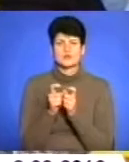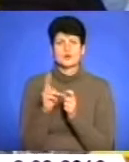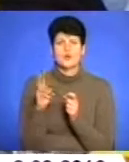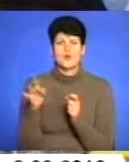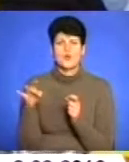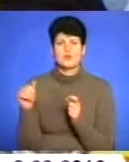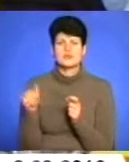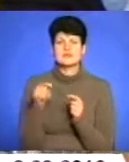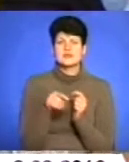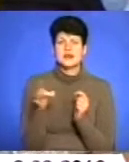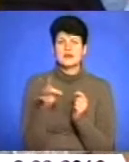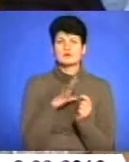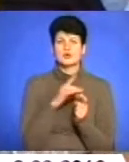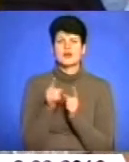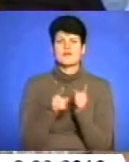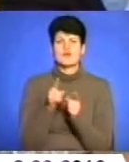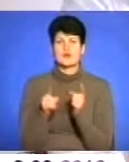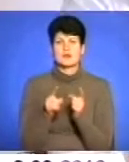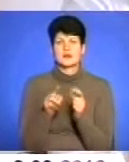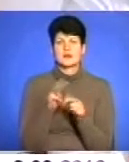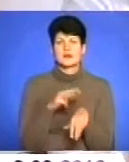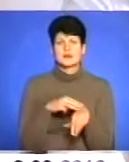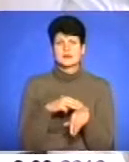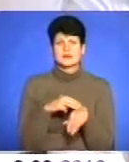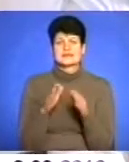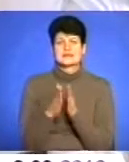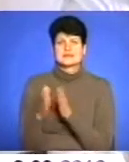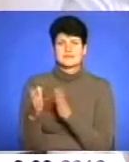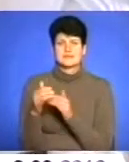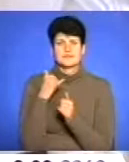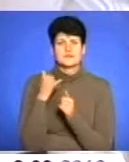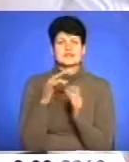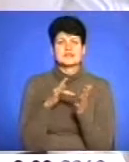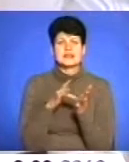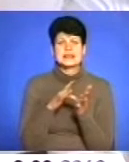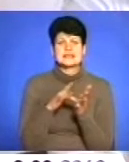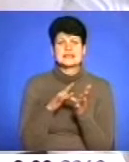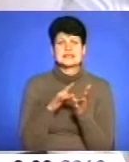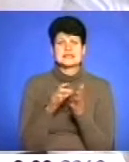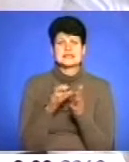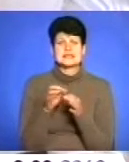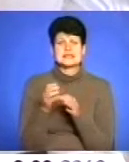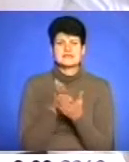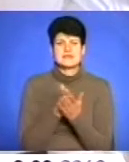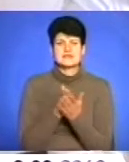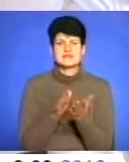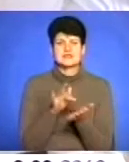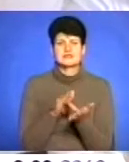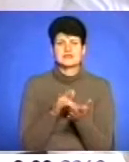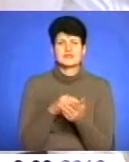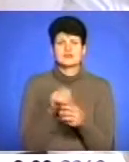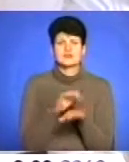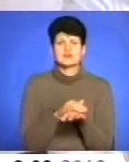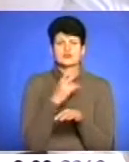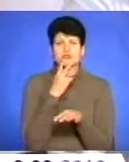разу йшлося про реформу правоохоронній системі. Так звані сервісні центри, які мали замінити МРЕО, вони фактично